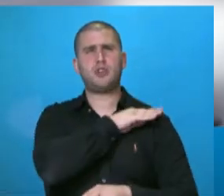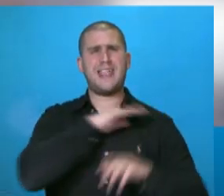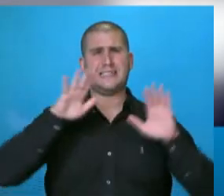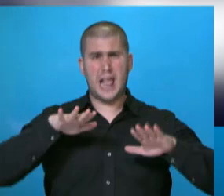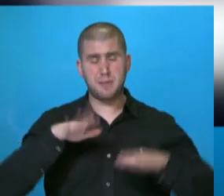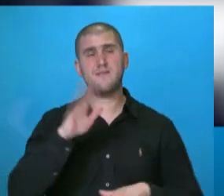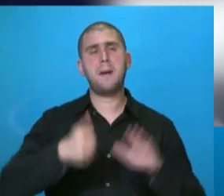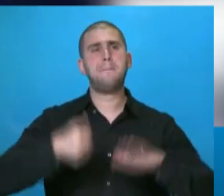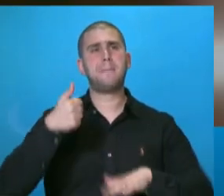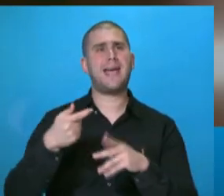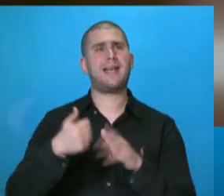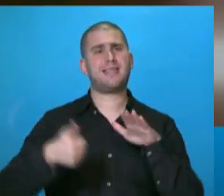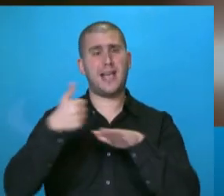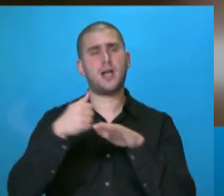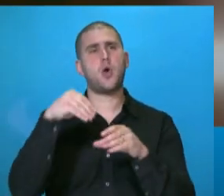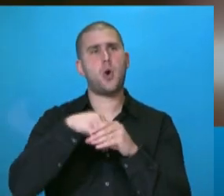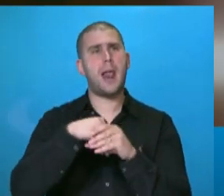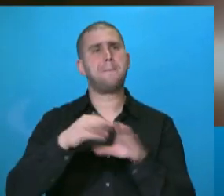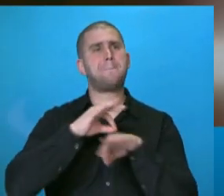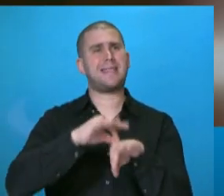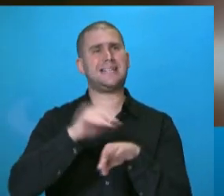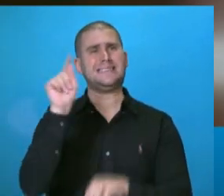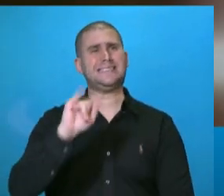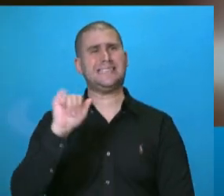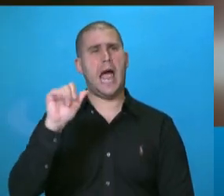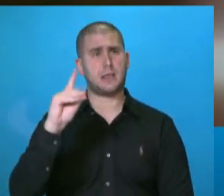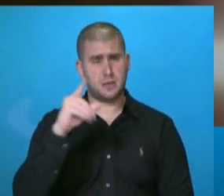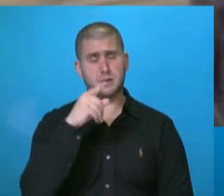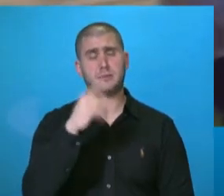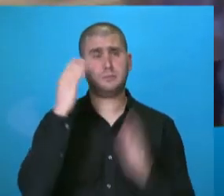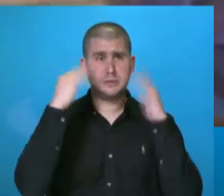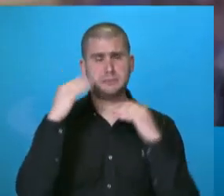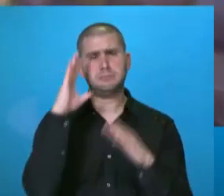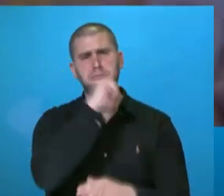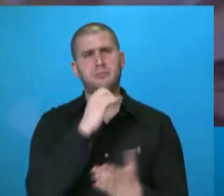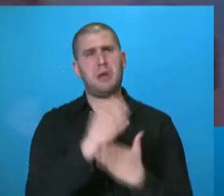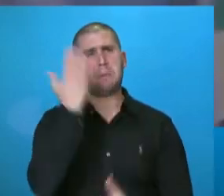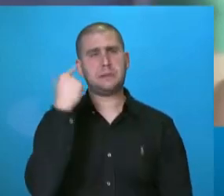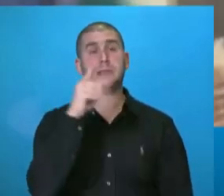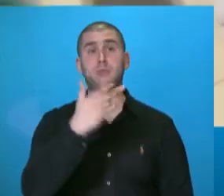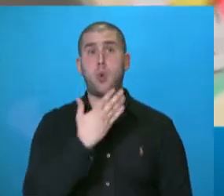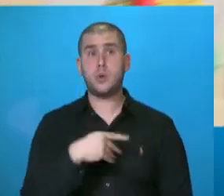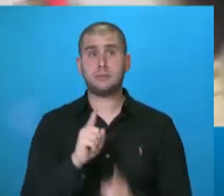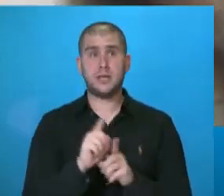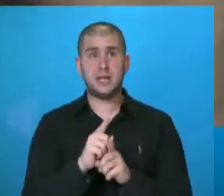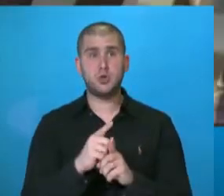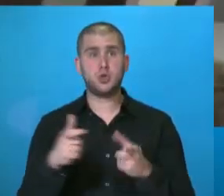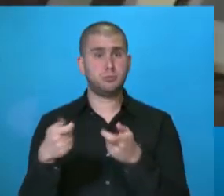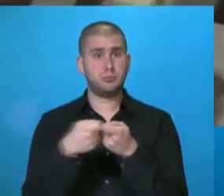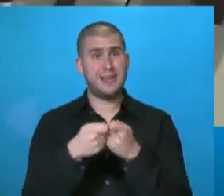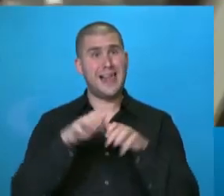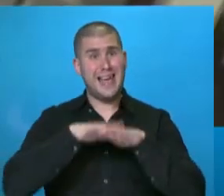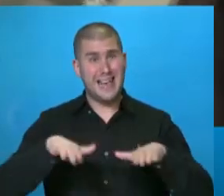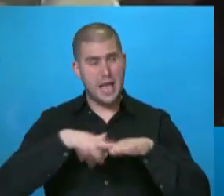המדיני של הארגון, כולל המנהיג זיאד נחלה. המצרים כבר הבינו מזמן, אם רוצים לרתום את הג'יהאד לרגיעה,